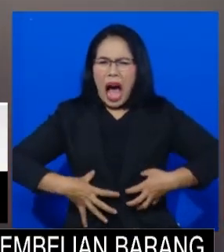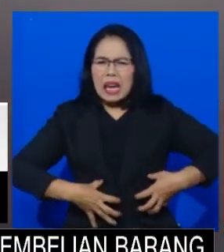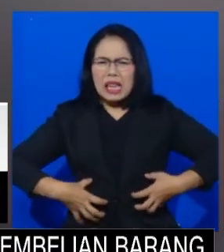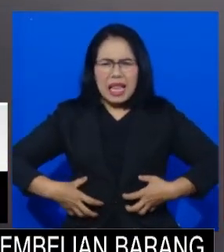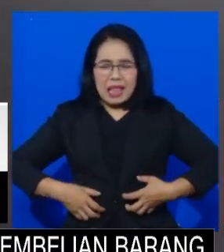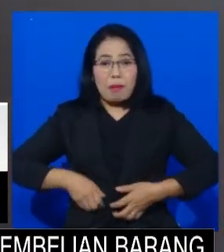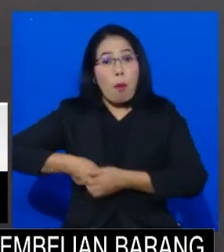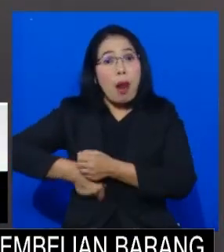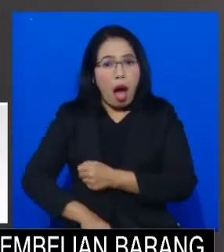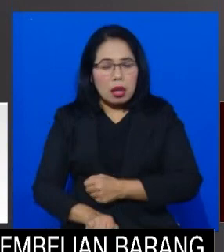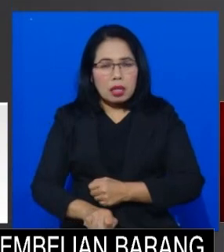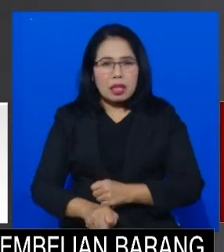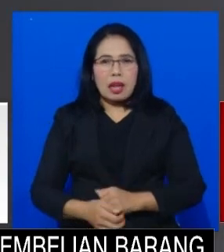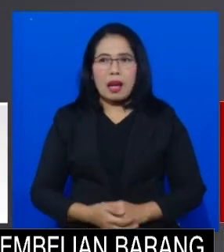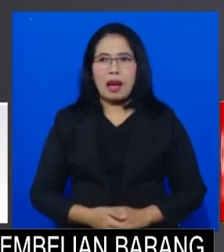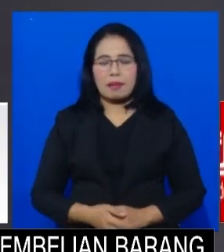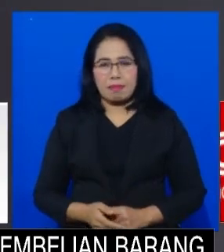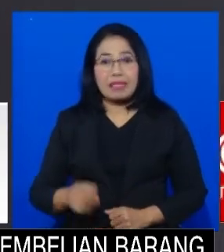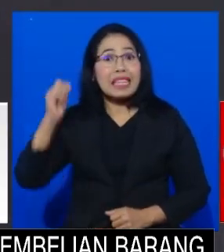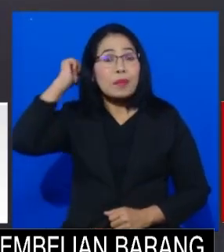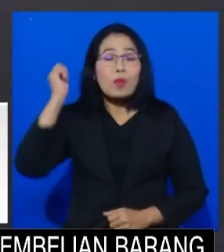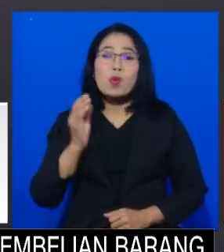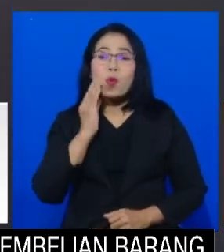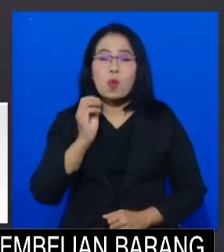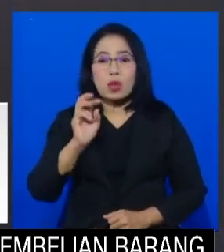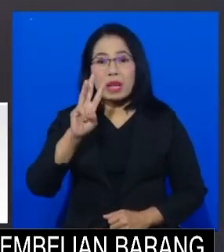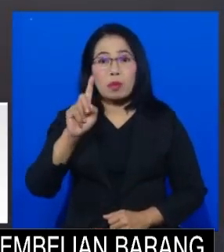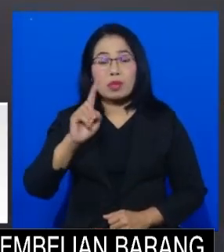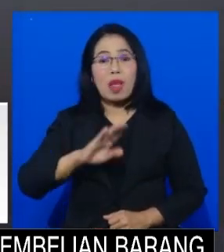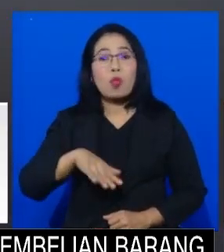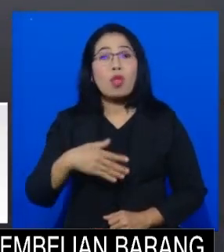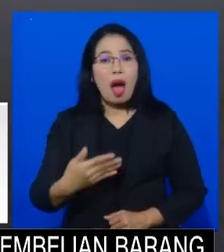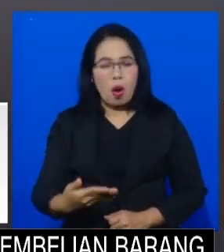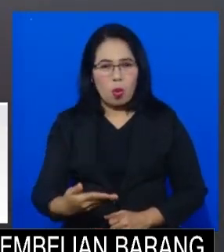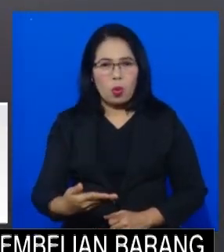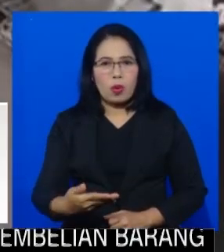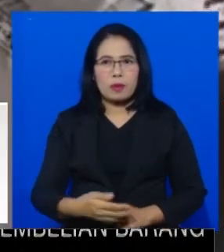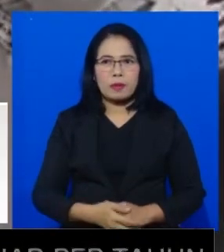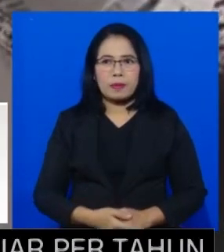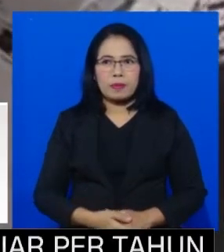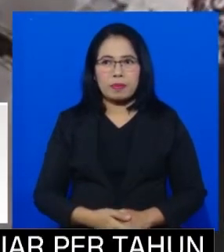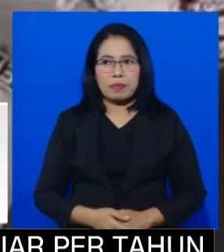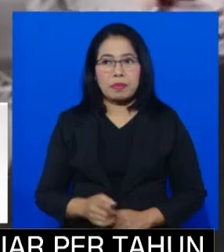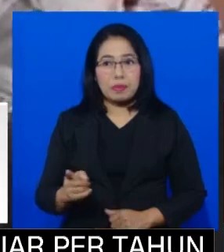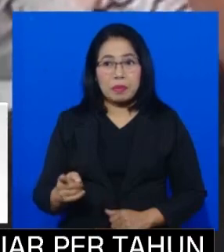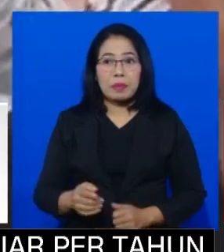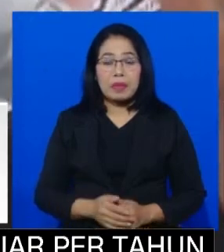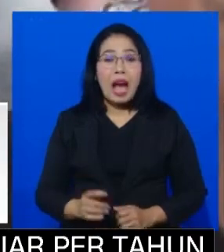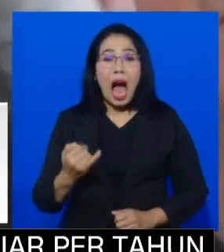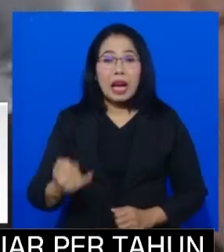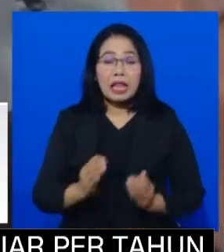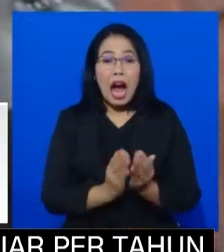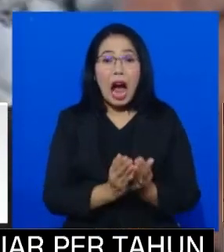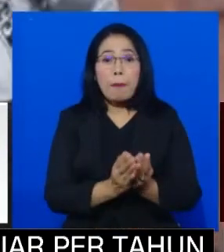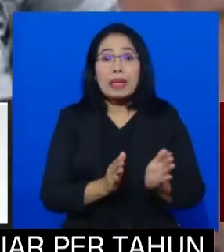proses persalinan ibu berusia 31 tahun itu, keberangkatan kapal feri yang mengangkut ratusan penumpang tertunda 1 jam lebih.